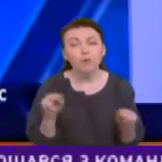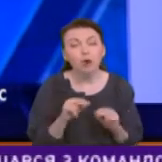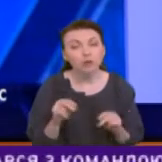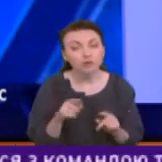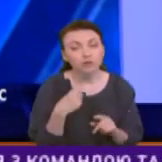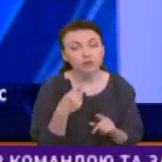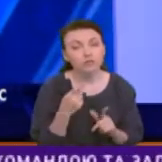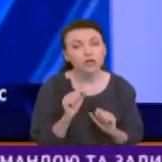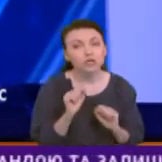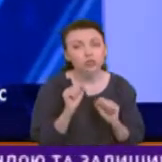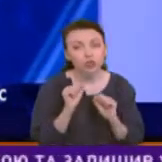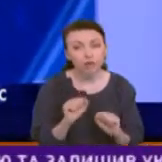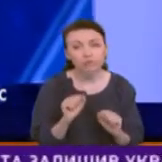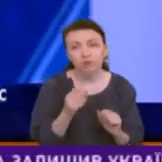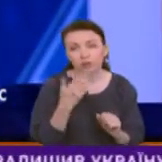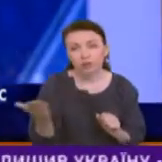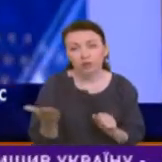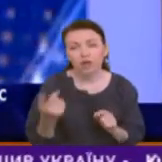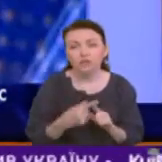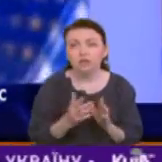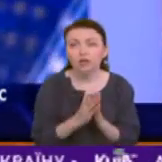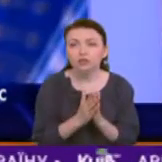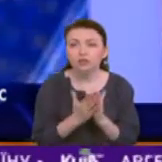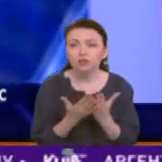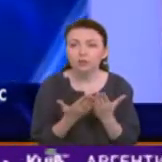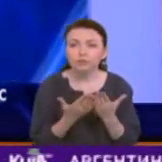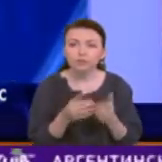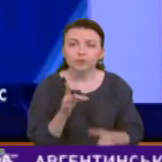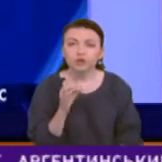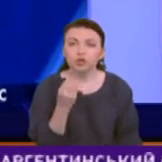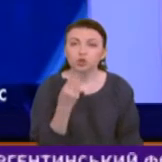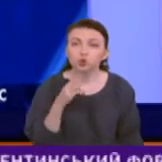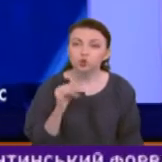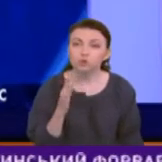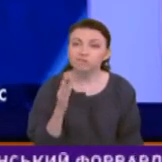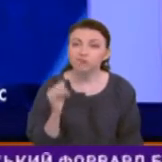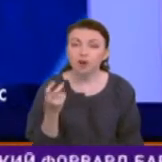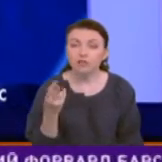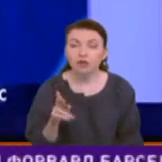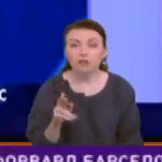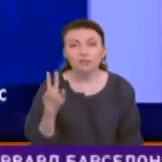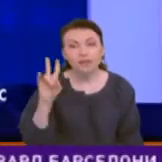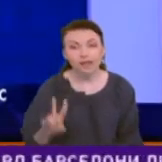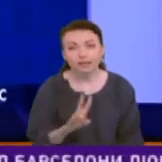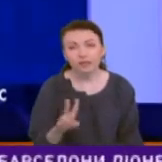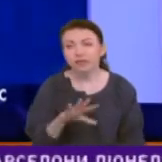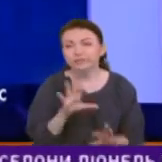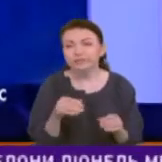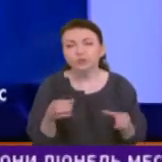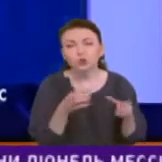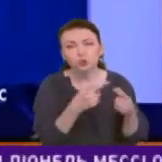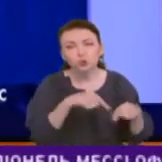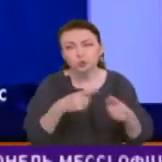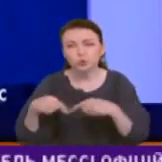захисту. Тобто він, от ми ж знаємо цю книжку «Рештування церкви». Тобто ці структури, які фактично не